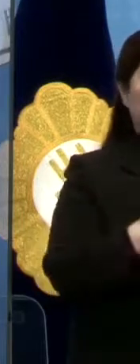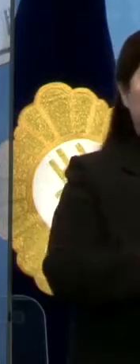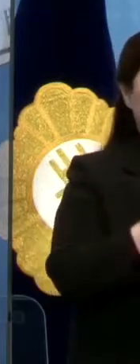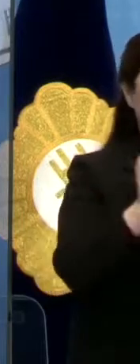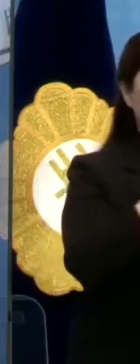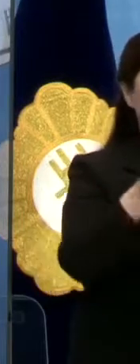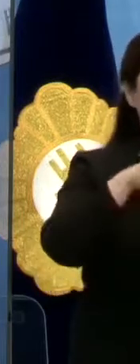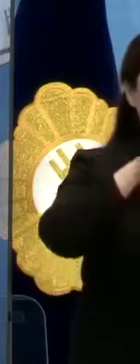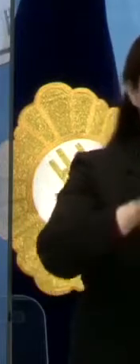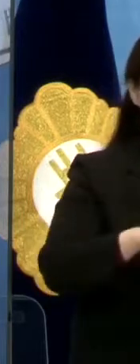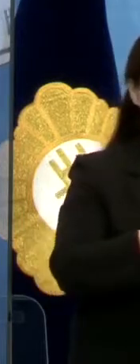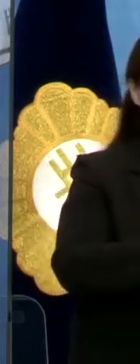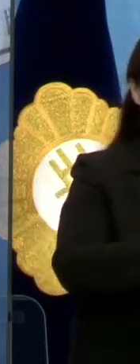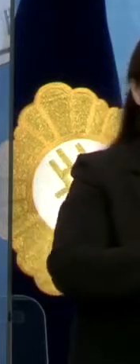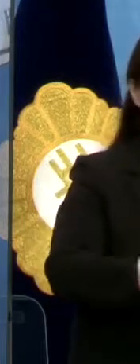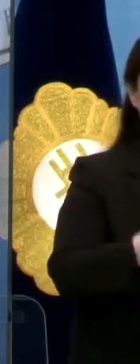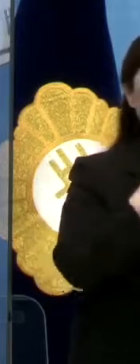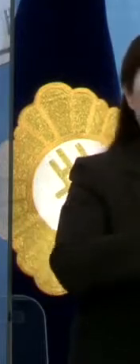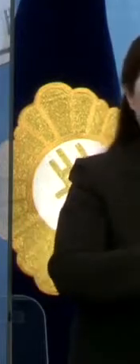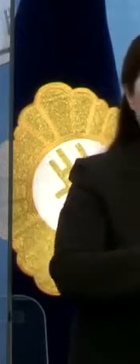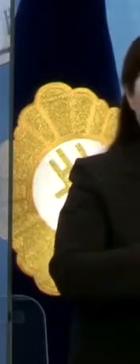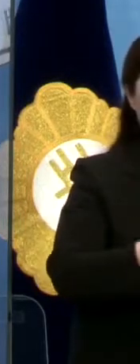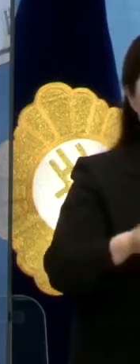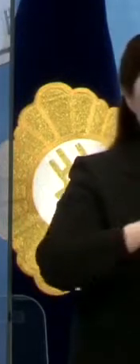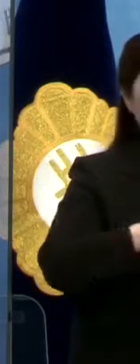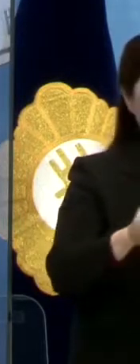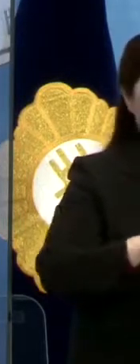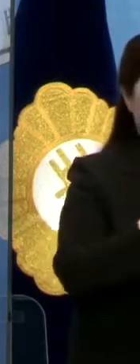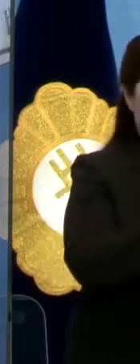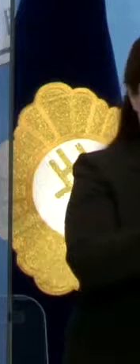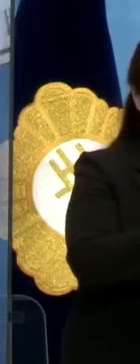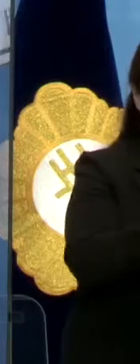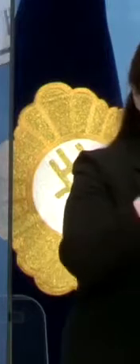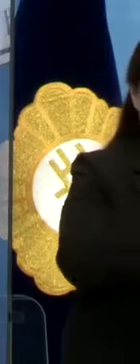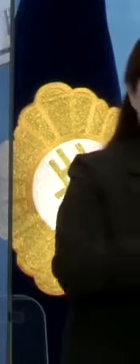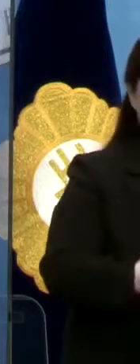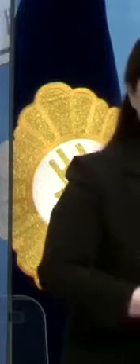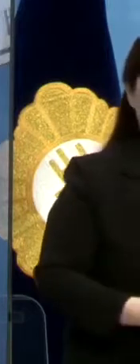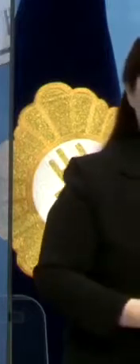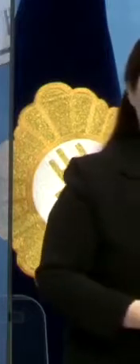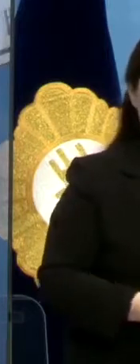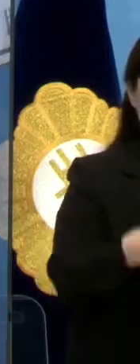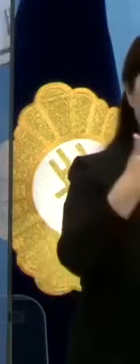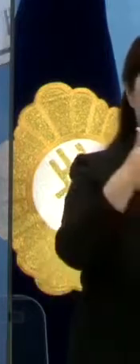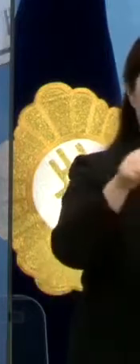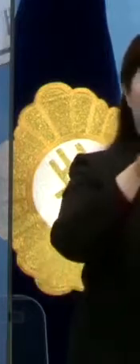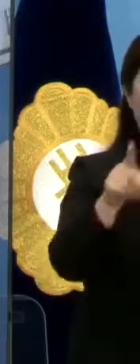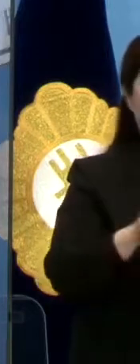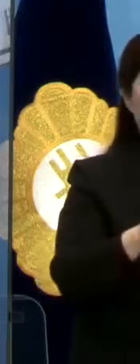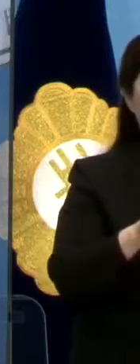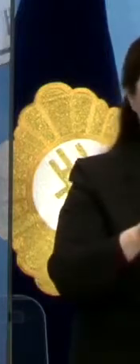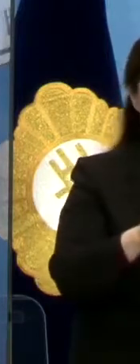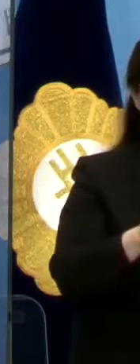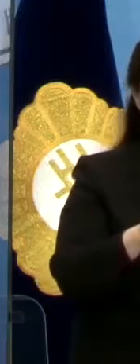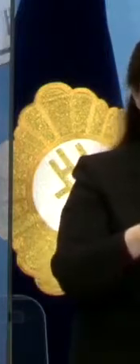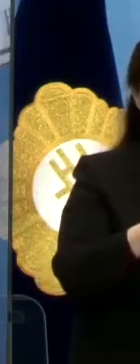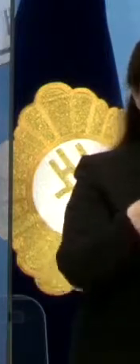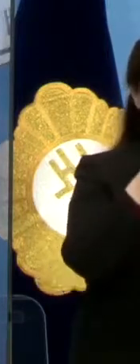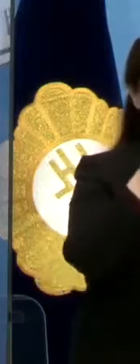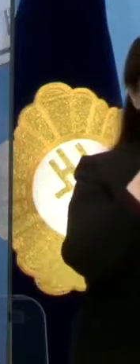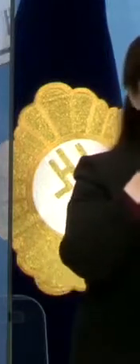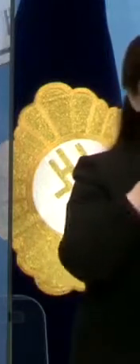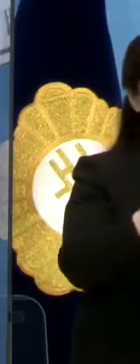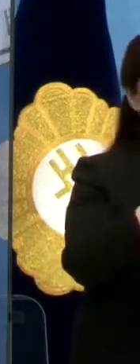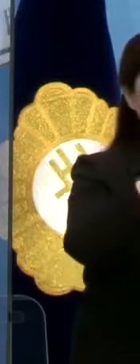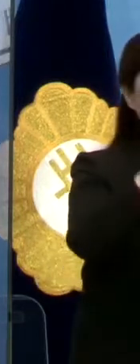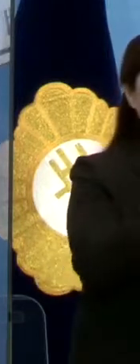김항식 총리 위원장 활동 관련해서는 이 지난 2019년 7월에 이